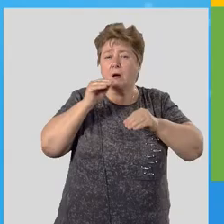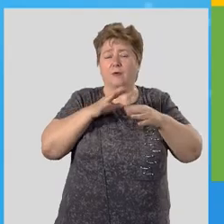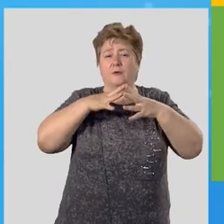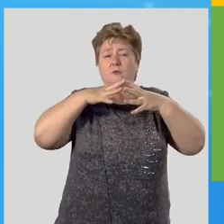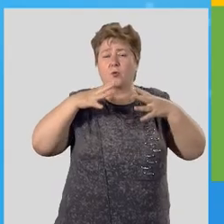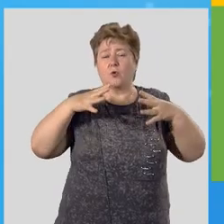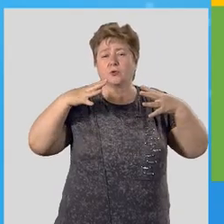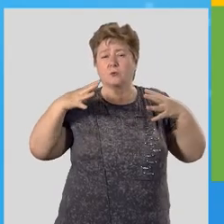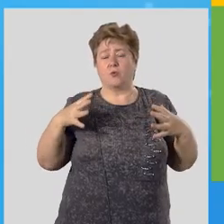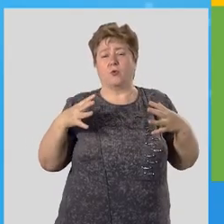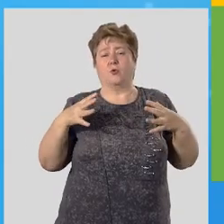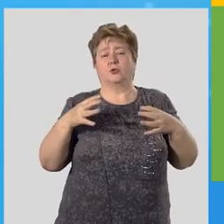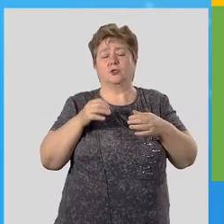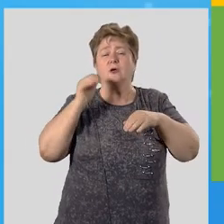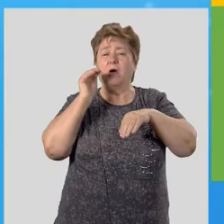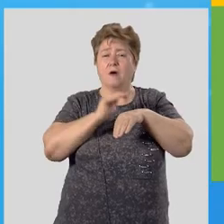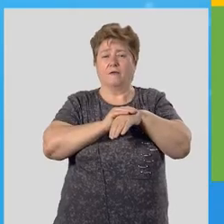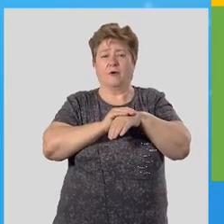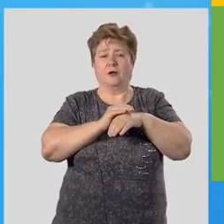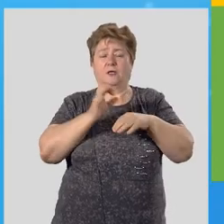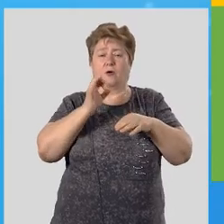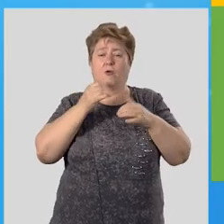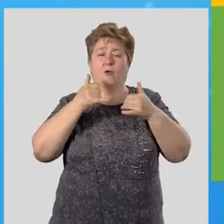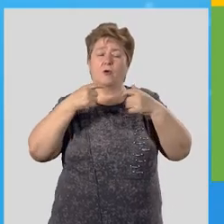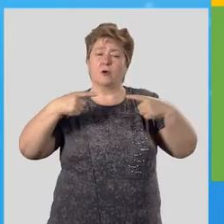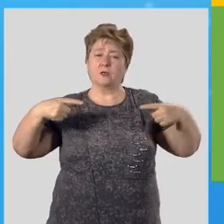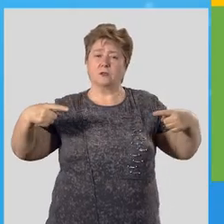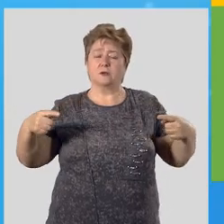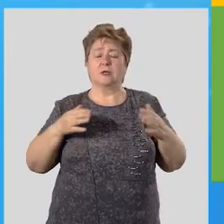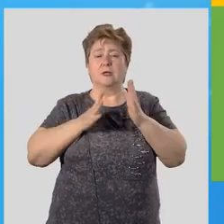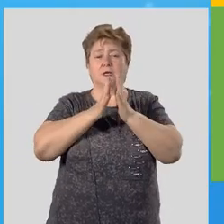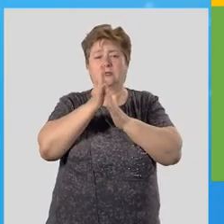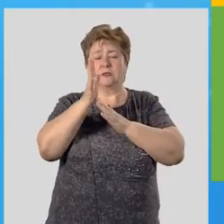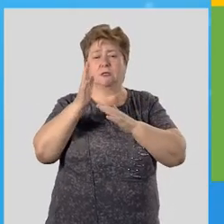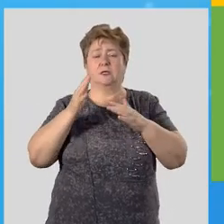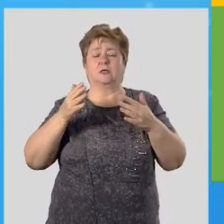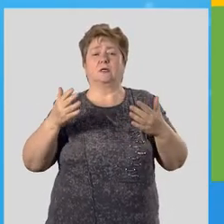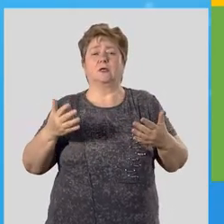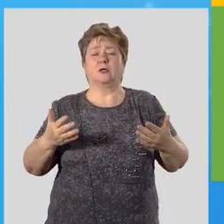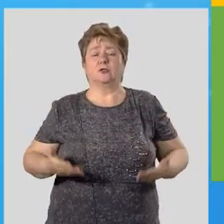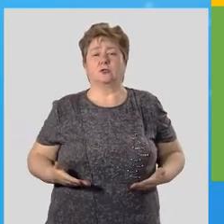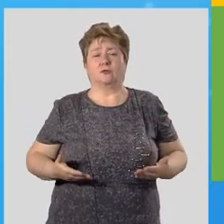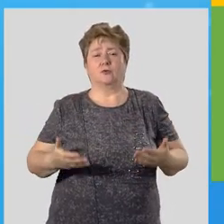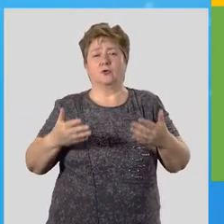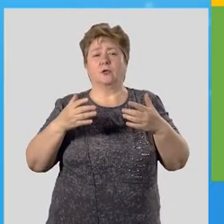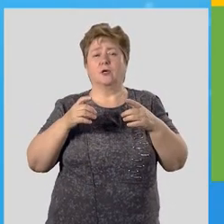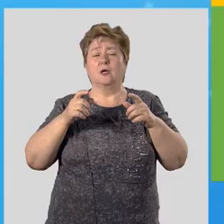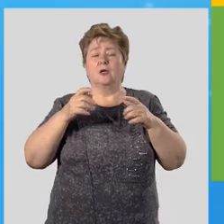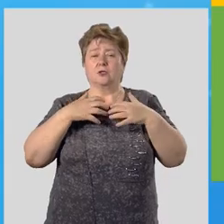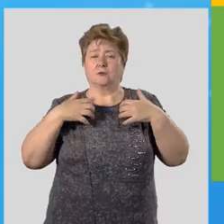все больше и больше сведений о разнообразии растений и животных нашей